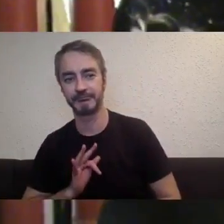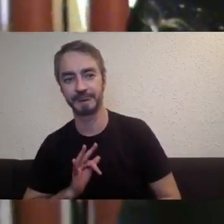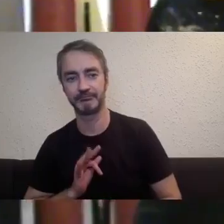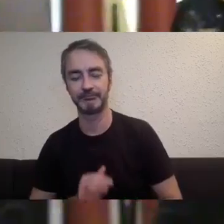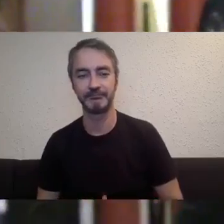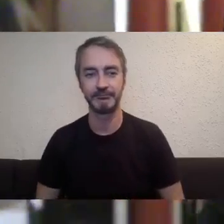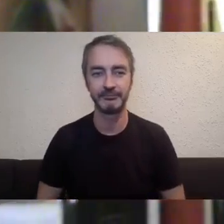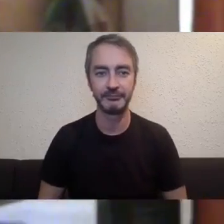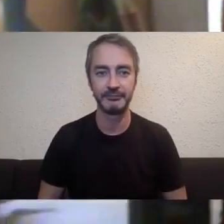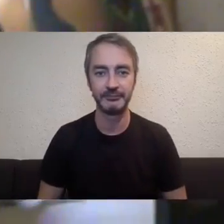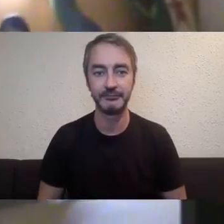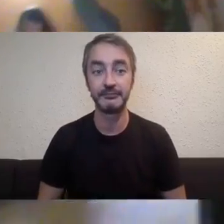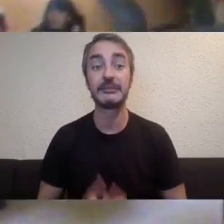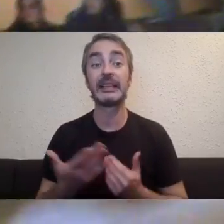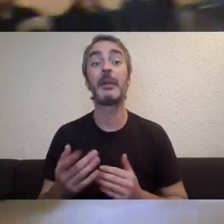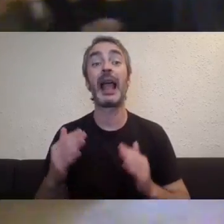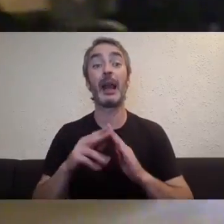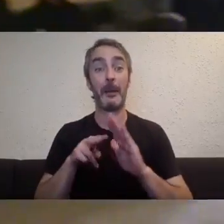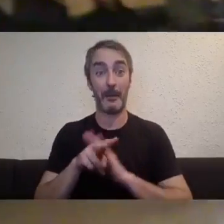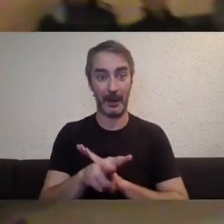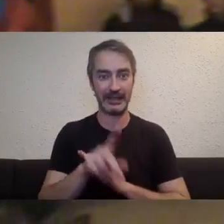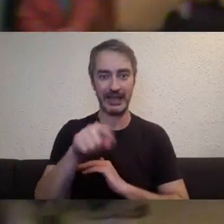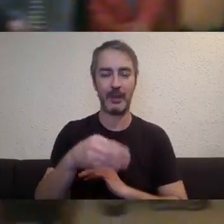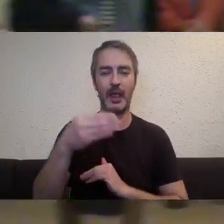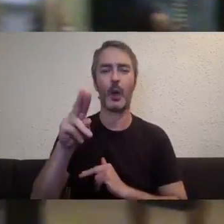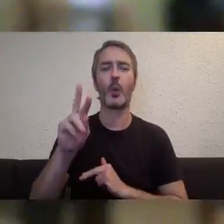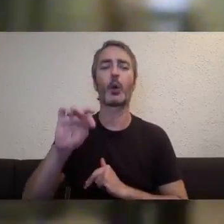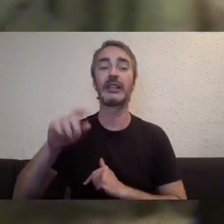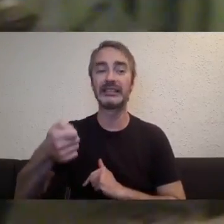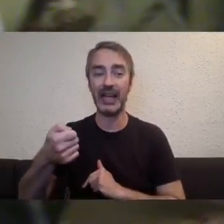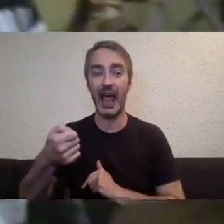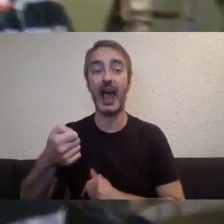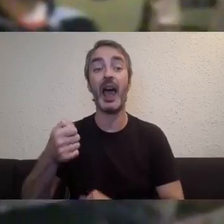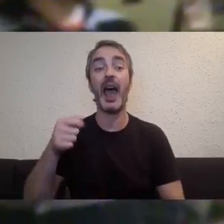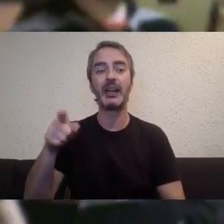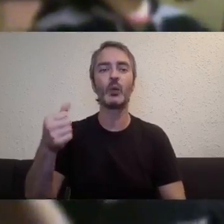Bueno, amb això... I també una referència que fa que canvia és la seu de la